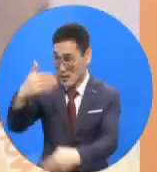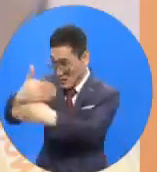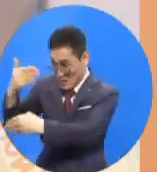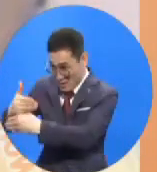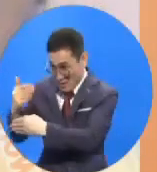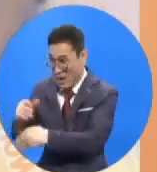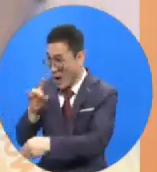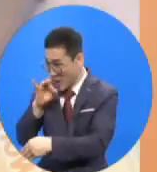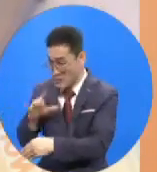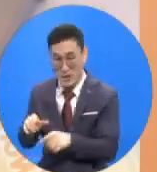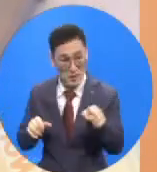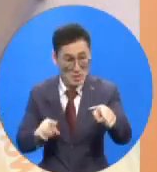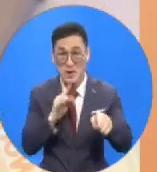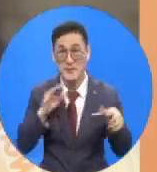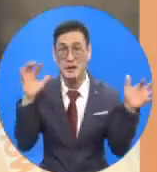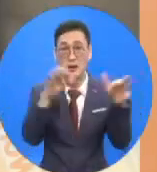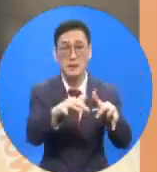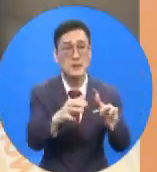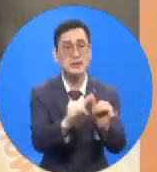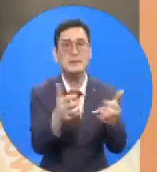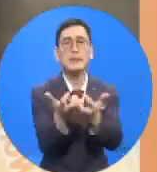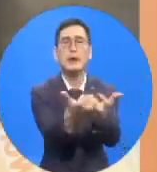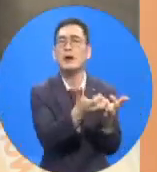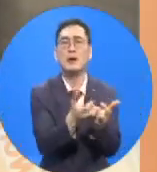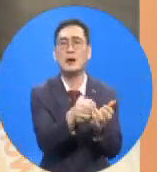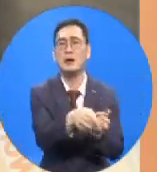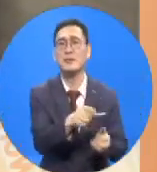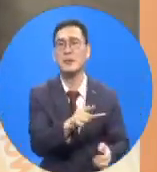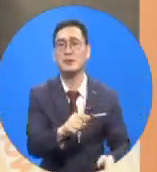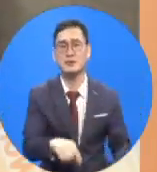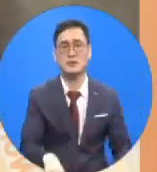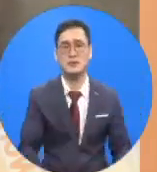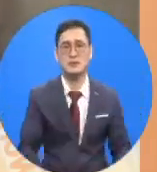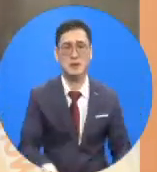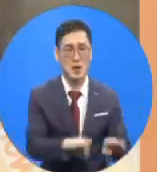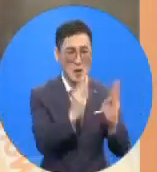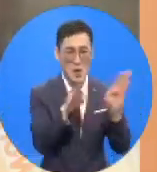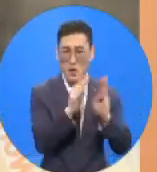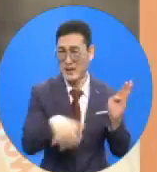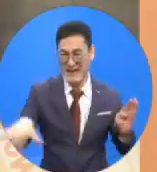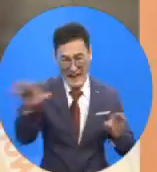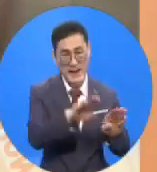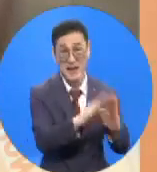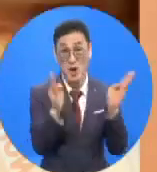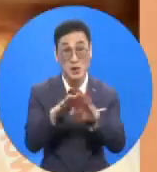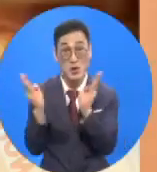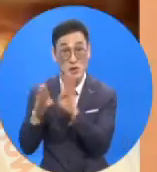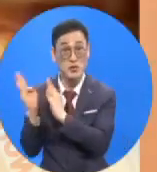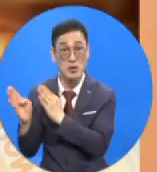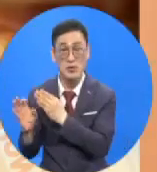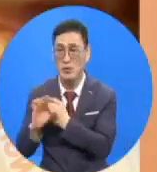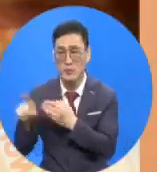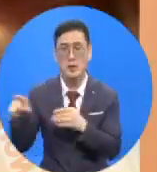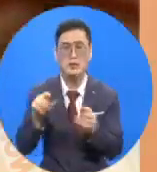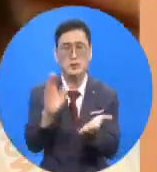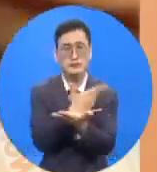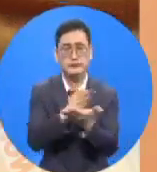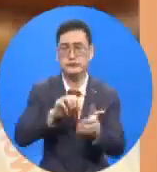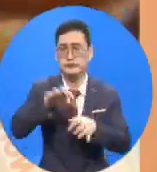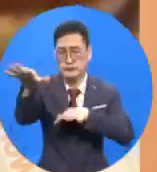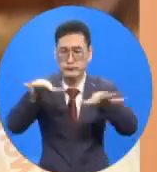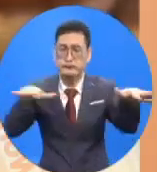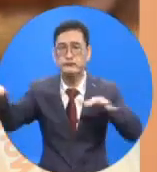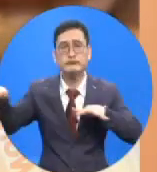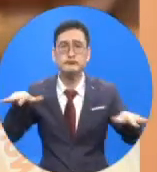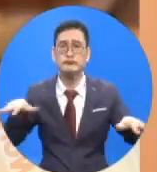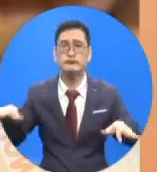로 해서 한 곳에 더 집중하는 효과 왜냐하면 수요는 일단 이거 있는데 본격 자체를 줄여 버리면 당연히 어떤 특정한 것에 몰릴 수